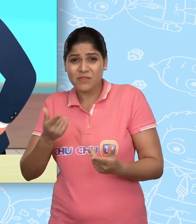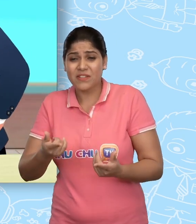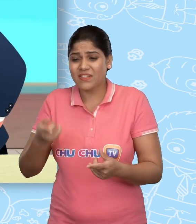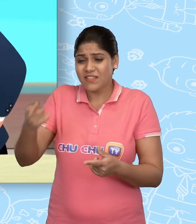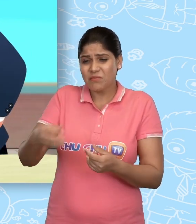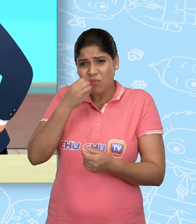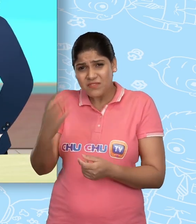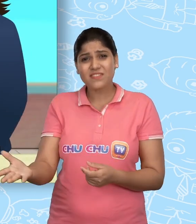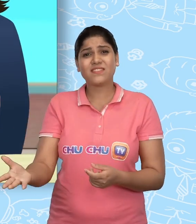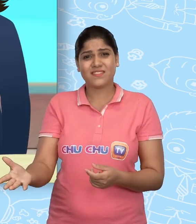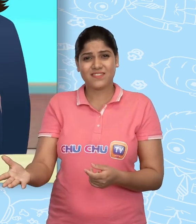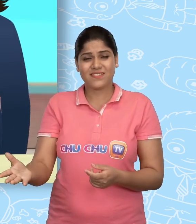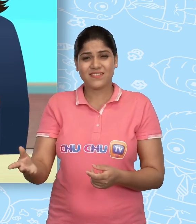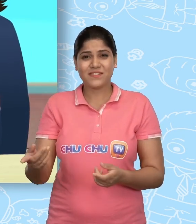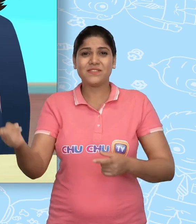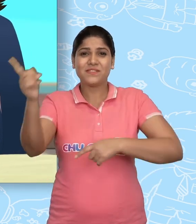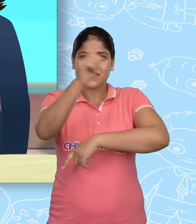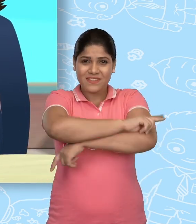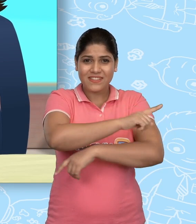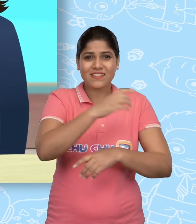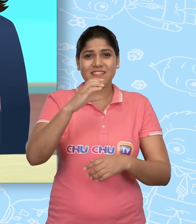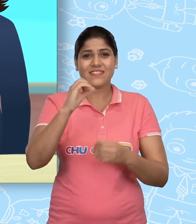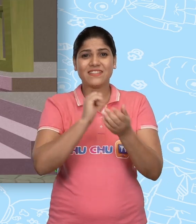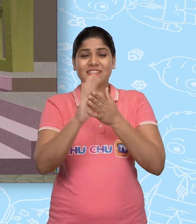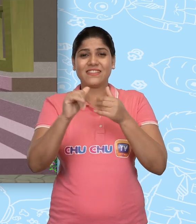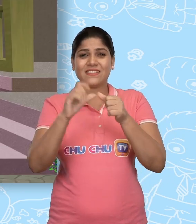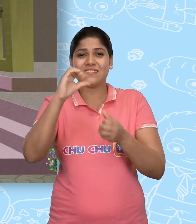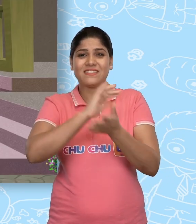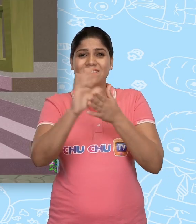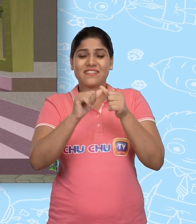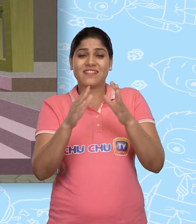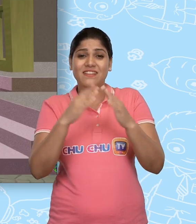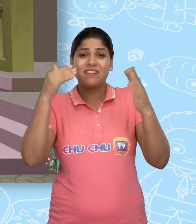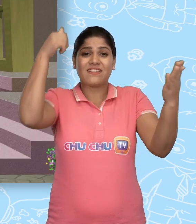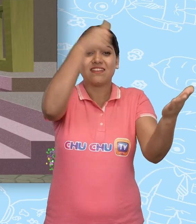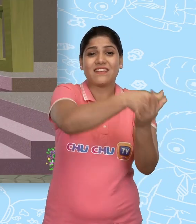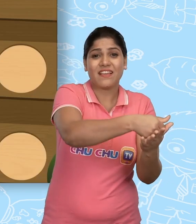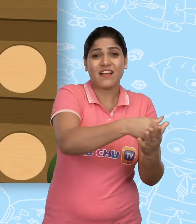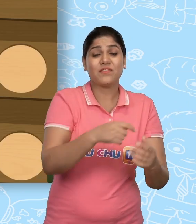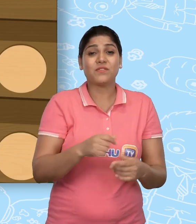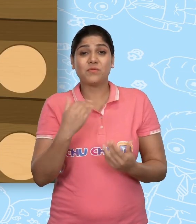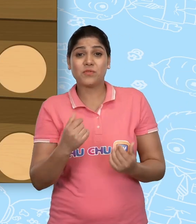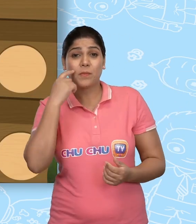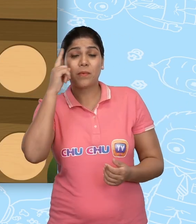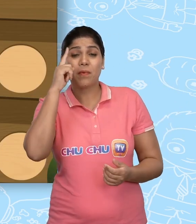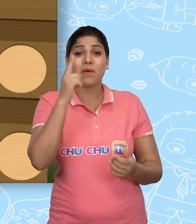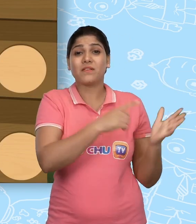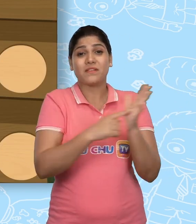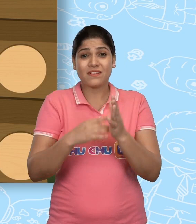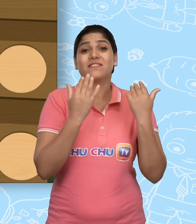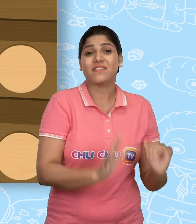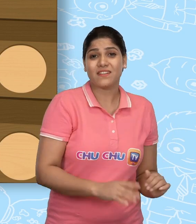में मुझे लगता है ये बहुत आसान है। उस दिन जब चाचा अपने घर गया तो उसके पास अपने माता पिता